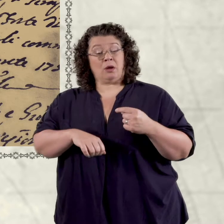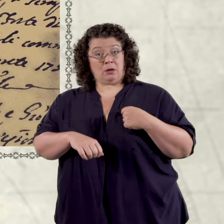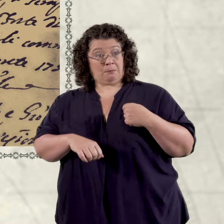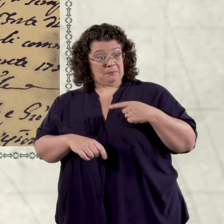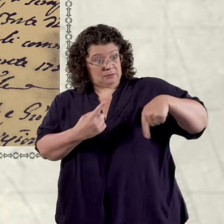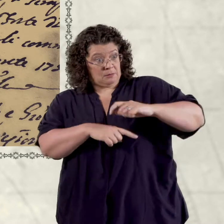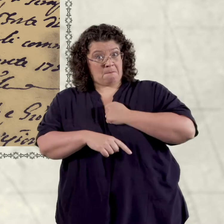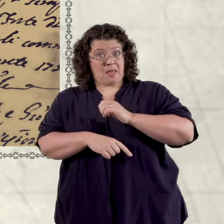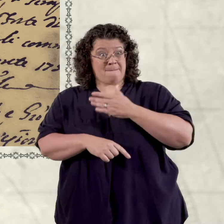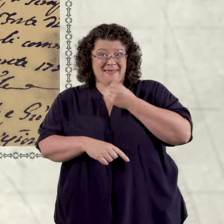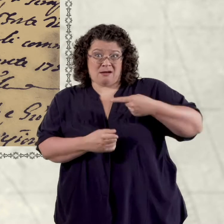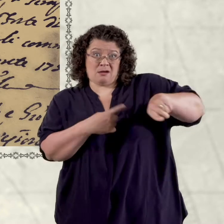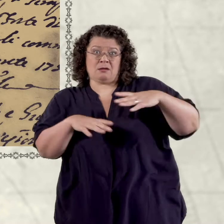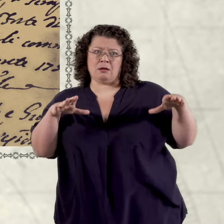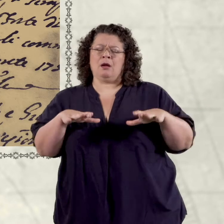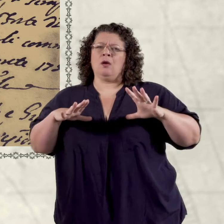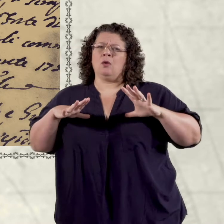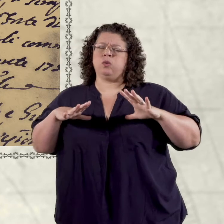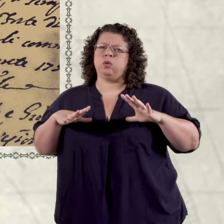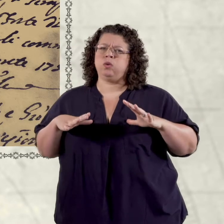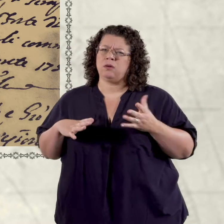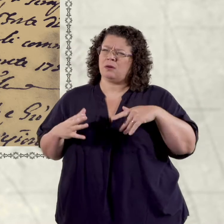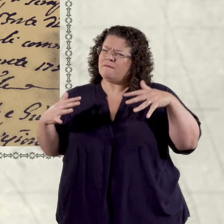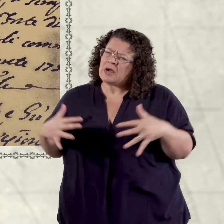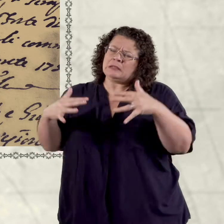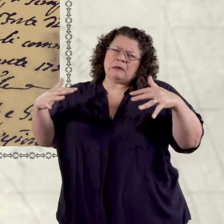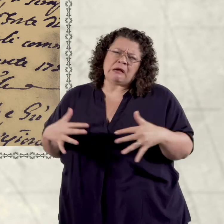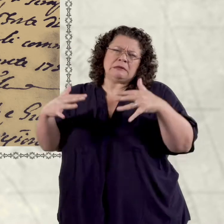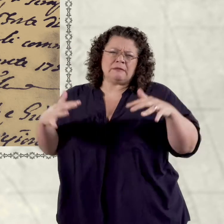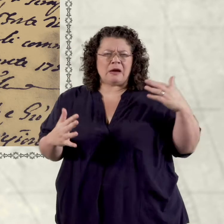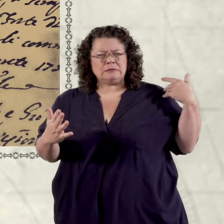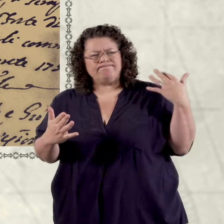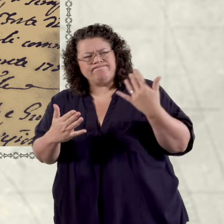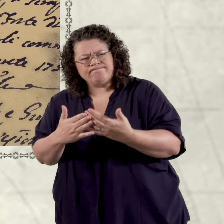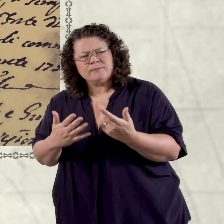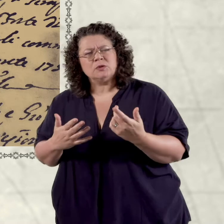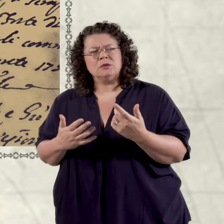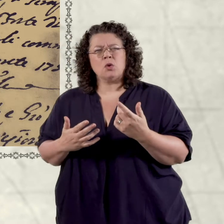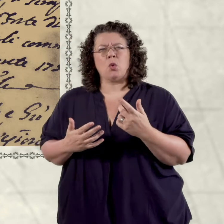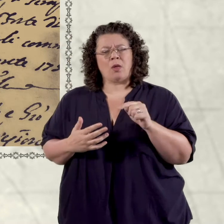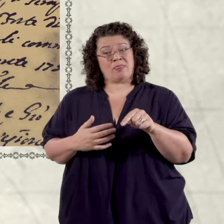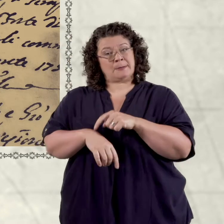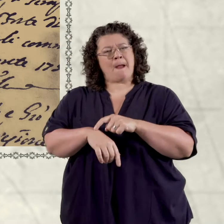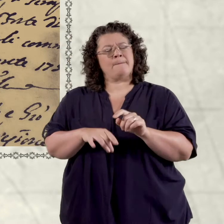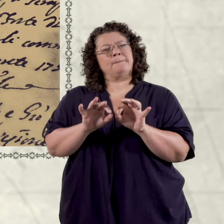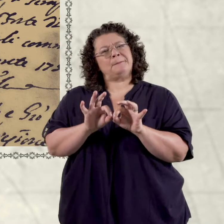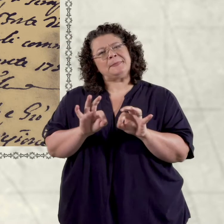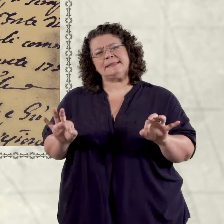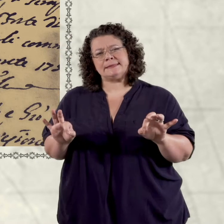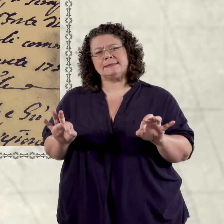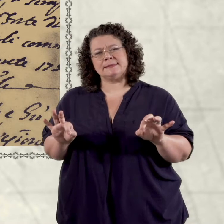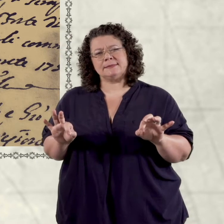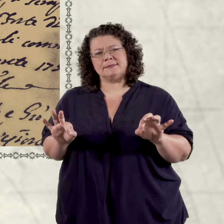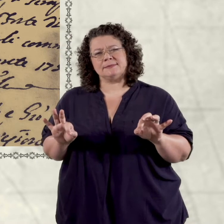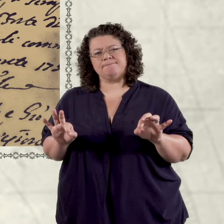Ond roedd hyn yn gyfle i fi a fy nghefnogwyr i gael gorffwys o'r brwydro. Cawson ni gyfnod o heddwch o